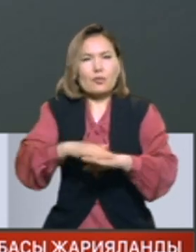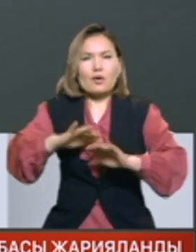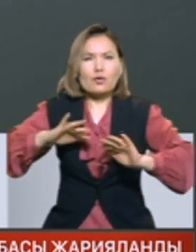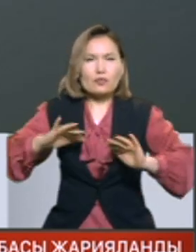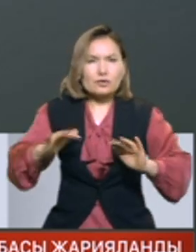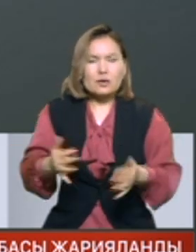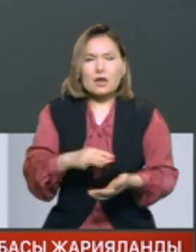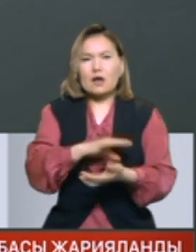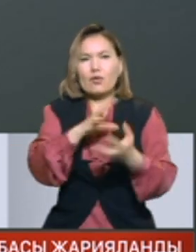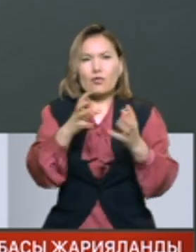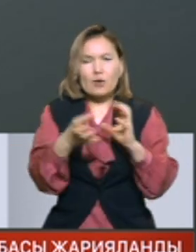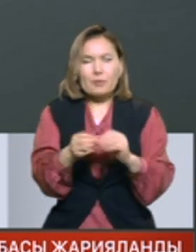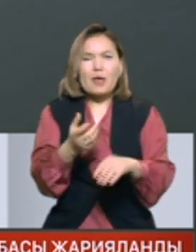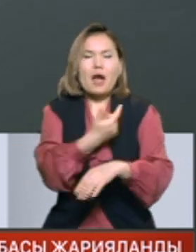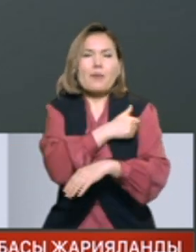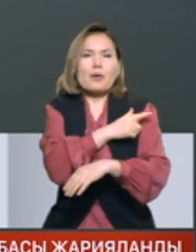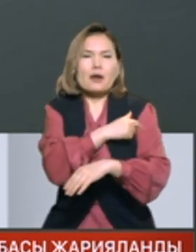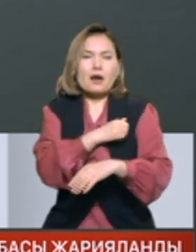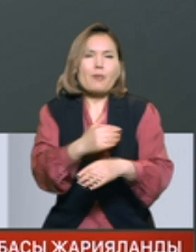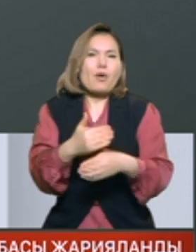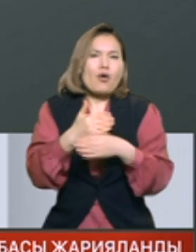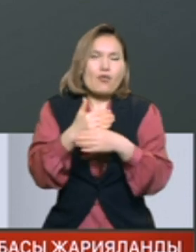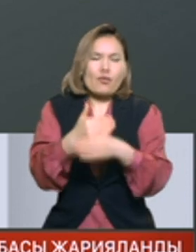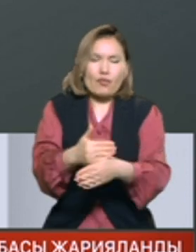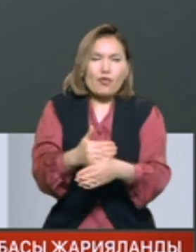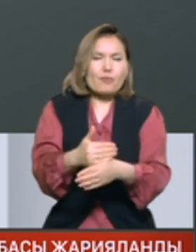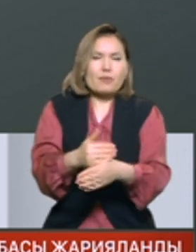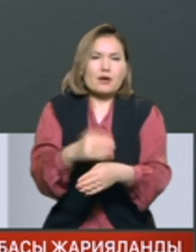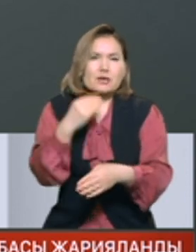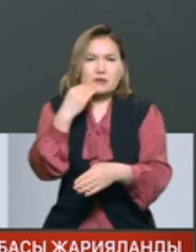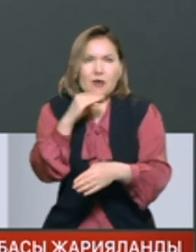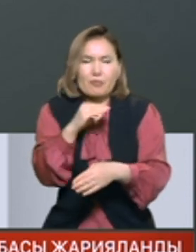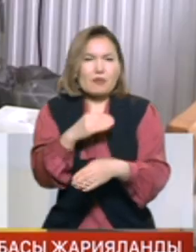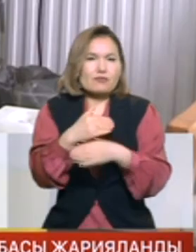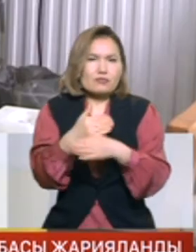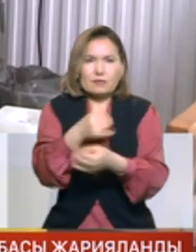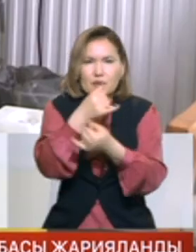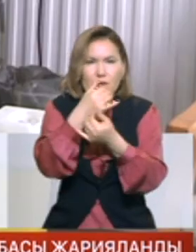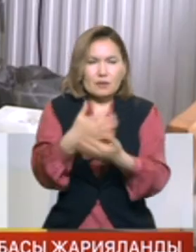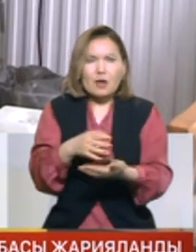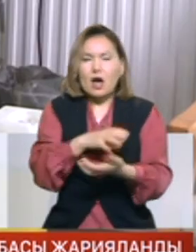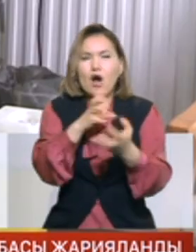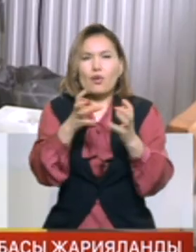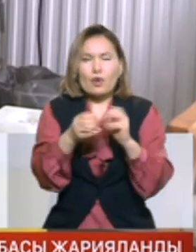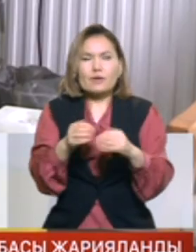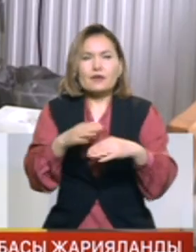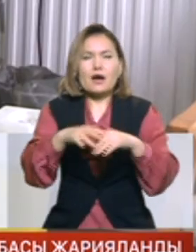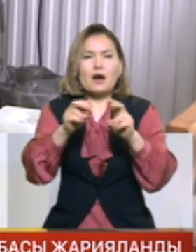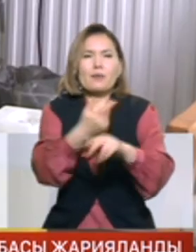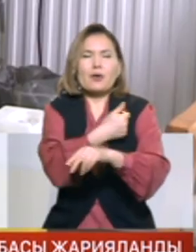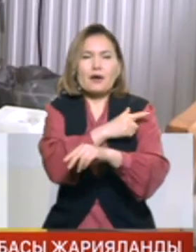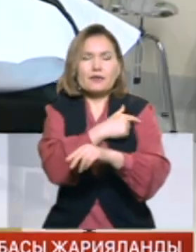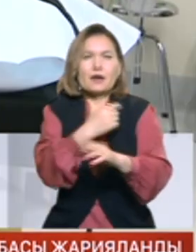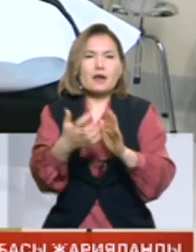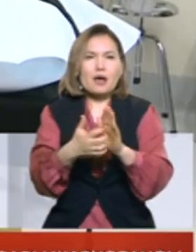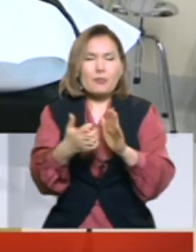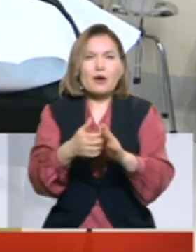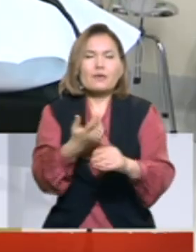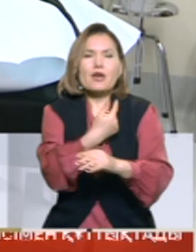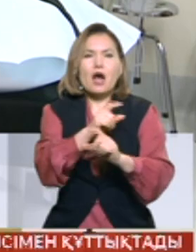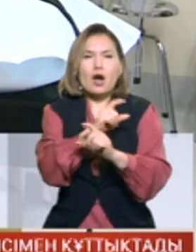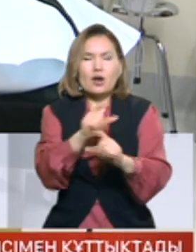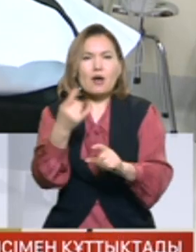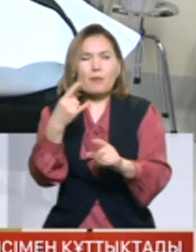шаршадық. Мұндай жағдайда медициналық көмек те сапалы болмайтыны анық. Маман тапшы болғандықтан Португалияда перзентханалар,